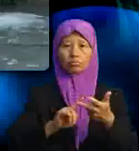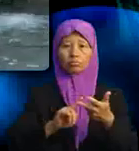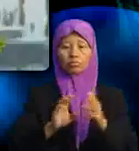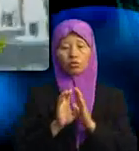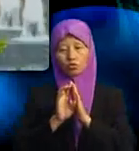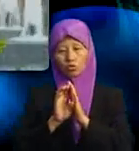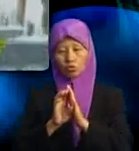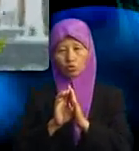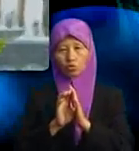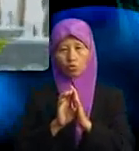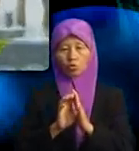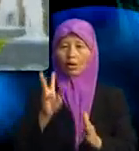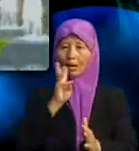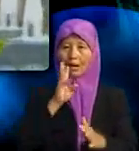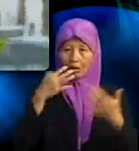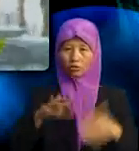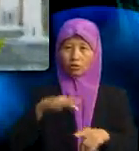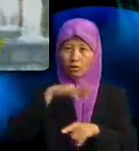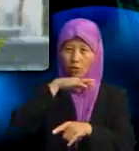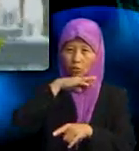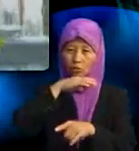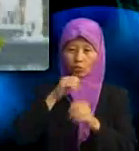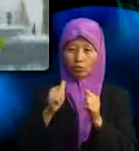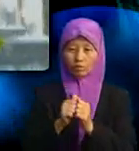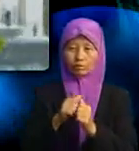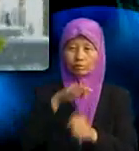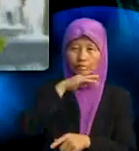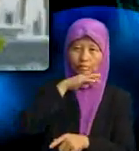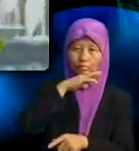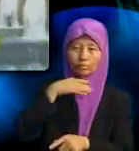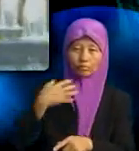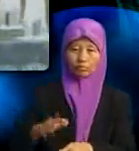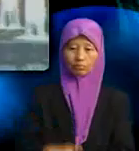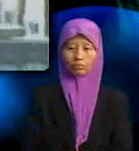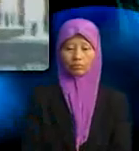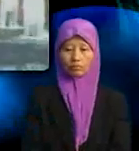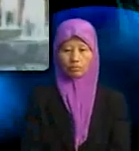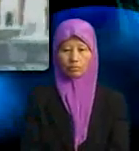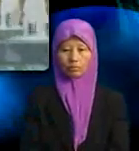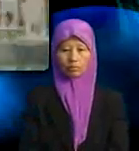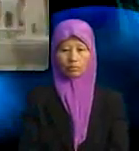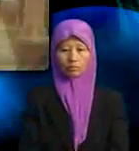bersuci. Contohnya, air yang telah dicemari dengan najis.